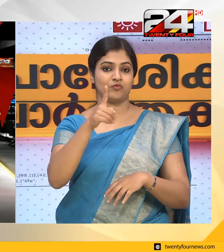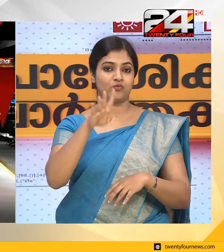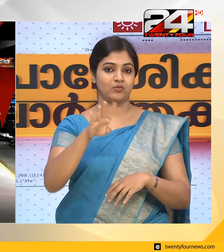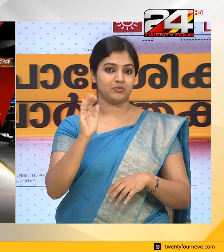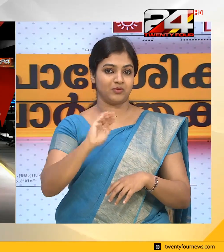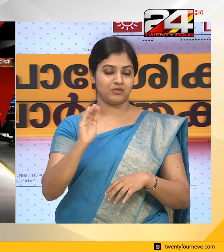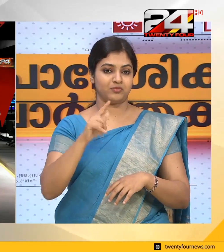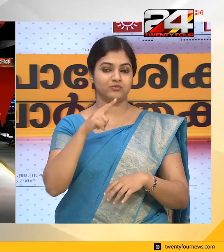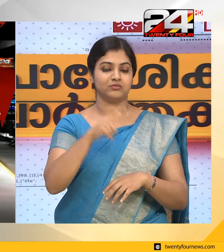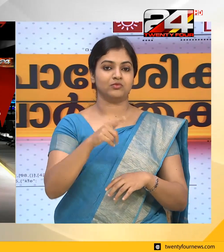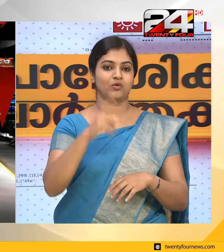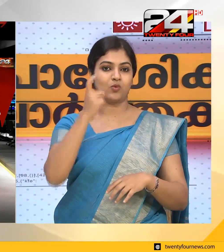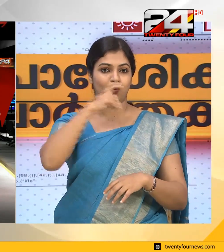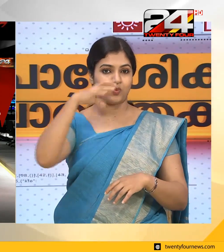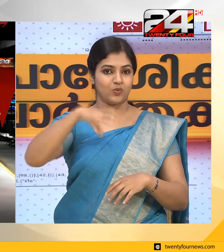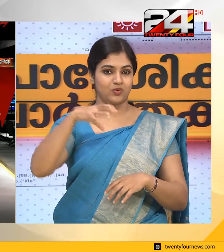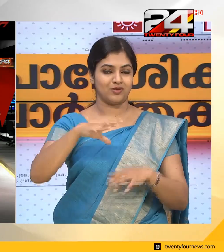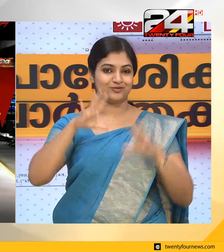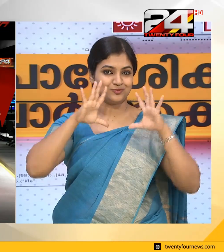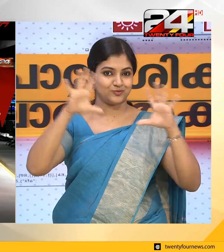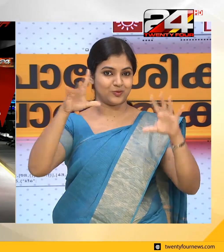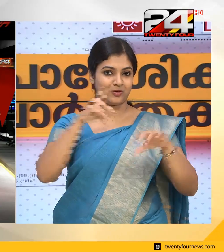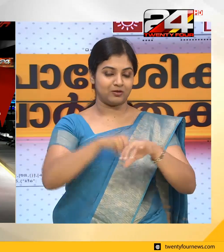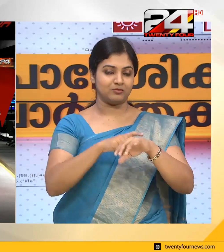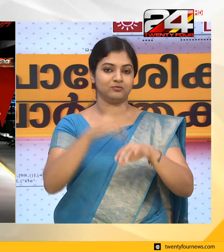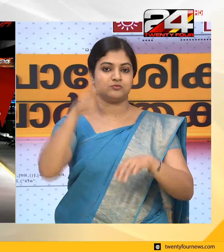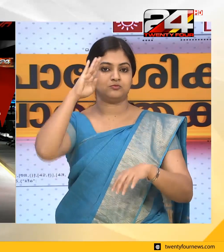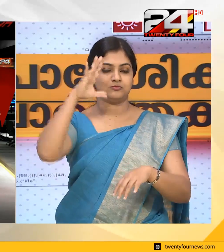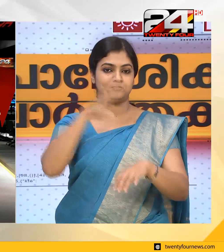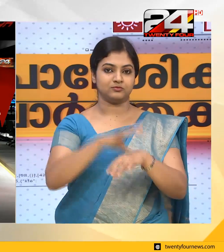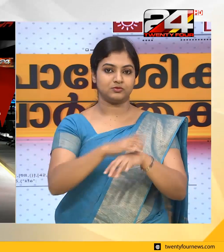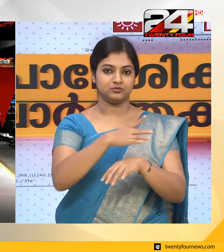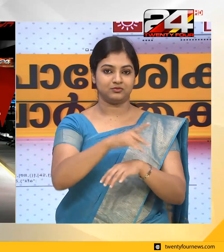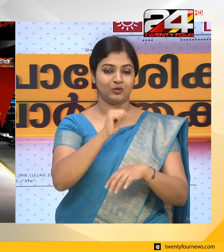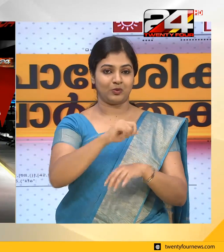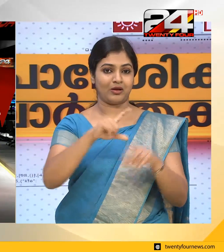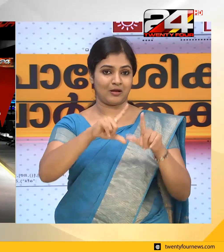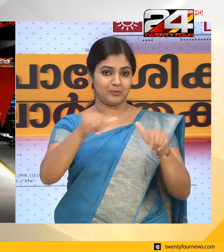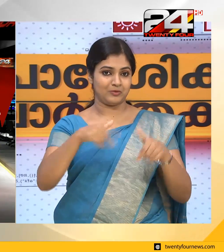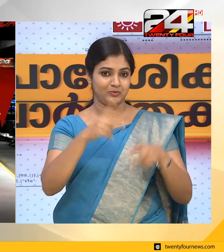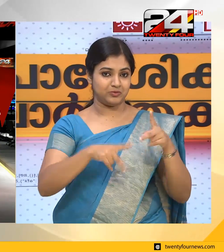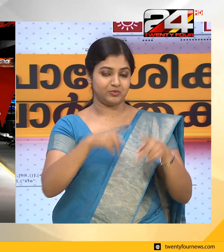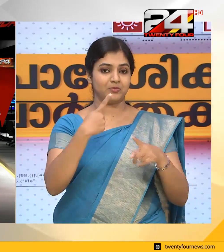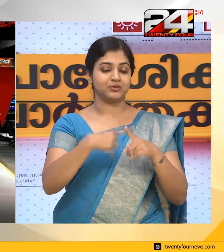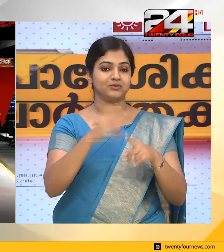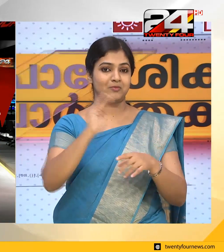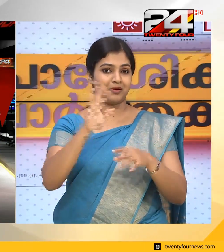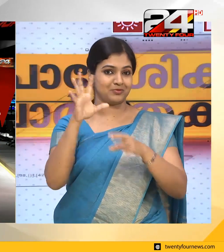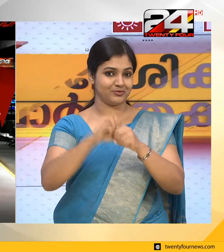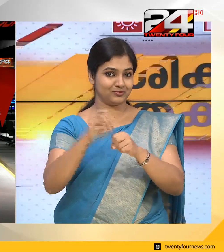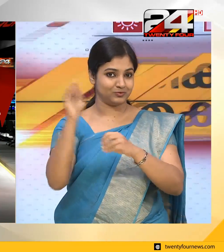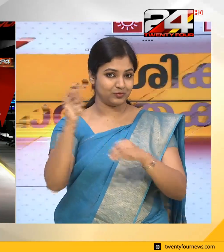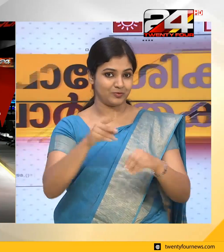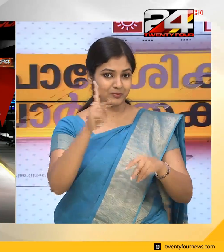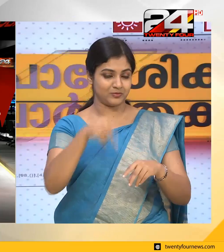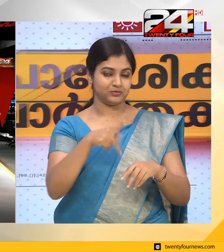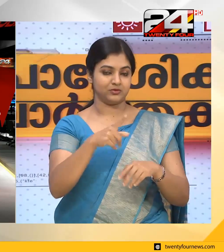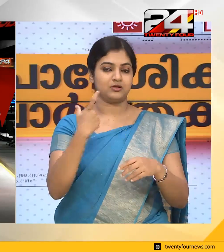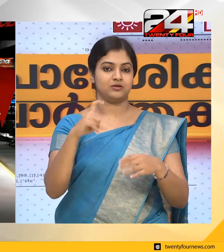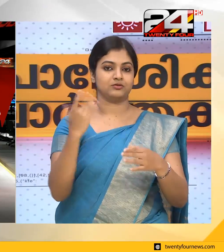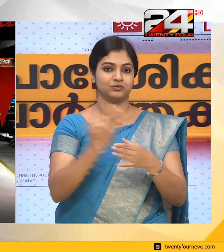14 പാമ്പുകളെയാണ് കോഴിക്കോട് കൊടുവള്ളിയിൽ നിന്ന് പ്രദർശനത്തിനിടെ പിടികൂടിയത്. സംഭവത്തിൽ കമ്മിറ്റി ഭാരവാഹികൾക്കെതിരെയും പാമ്പുപിടുത്തക്കാരനെതിരെയും